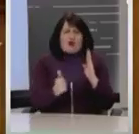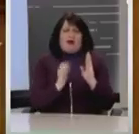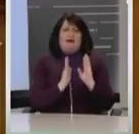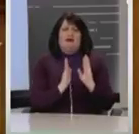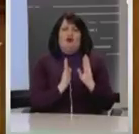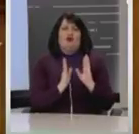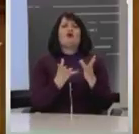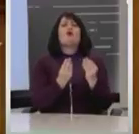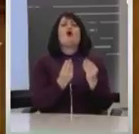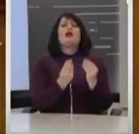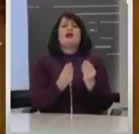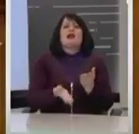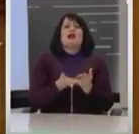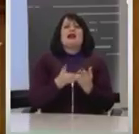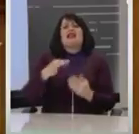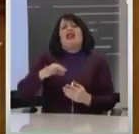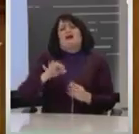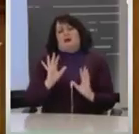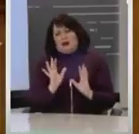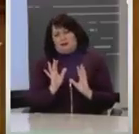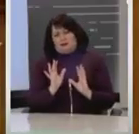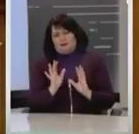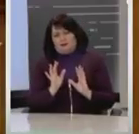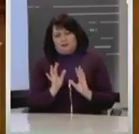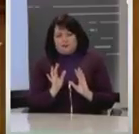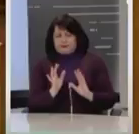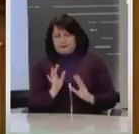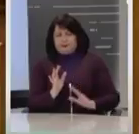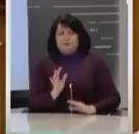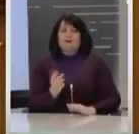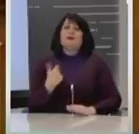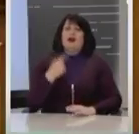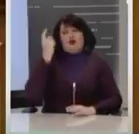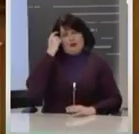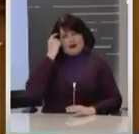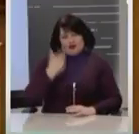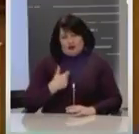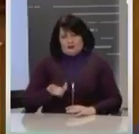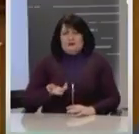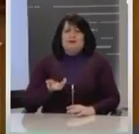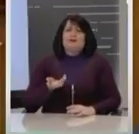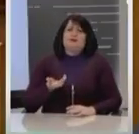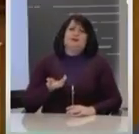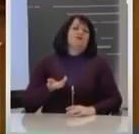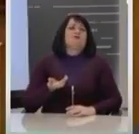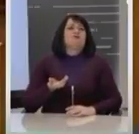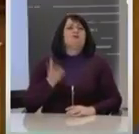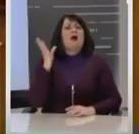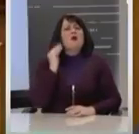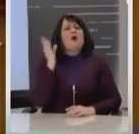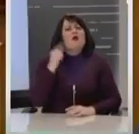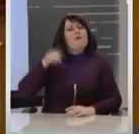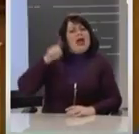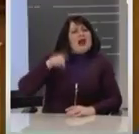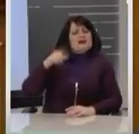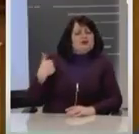των πολλών, υπέρ των αδυνάμων. Αλλά έχω την εντύπωση, από όσα ακούω αυτές τις